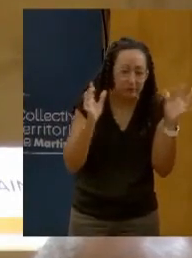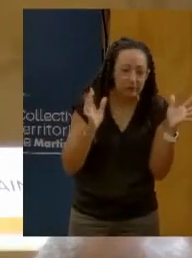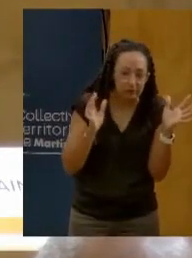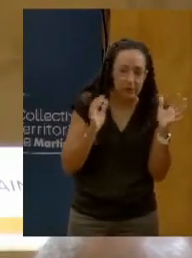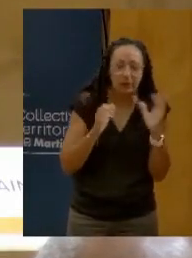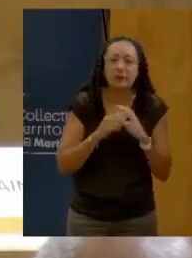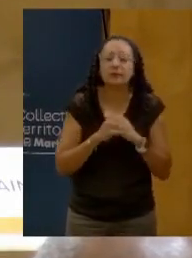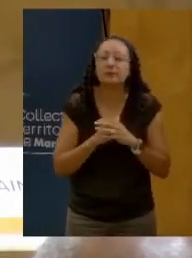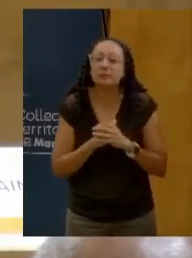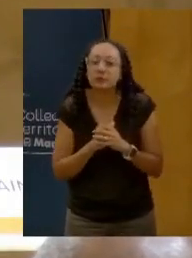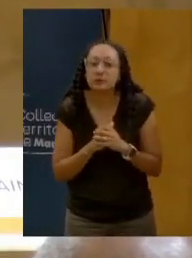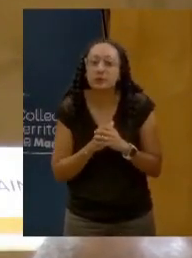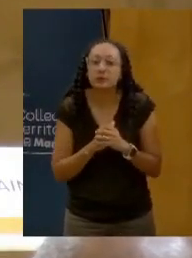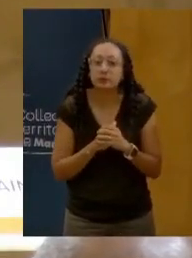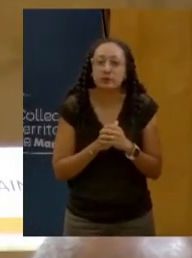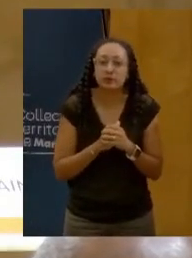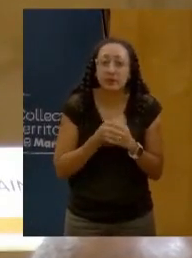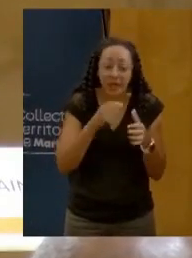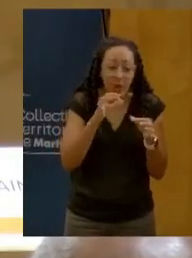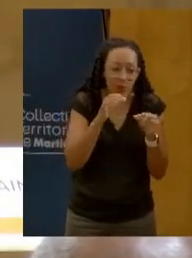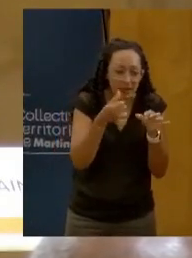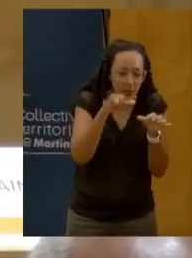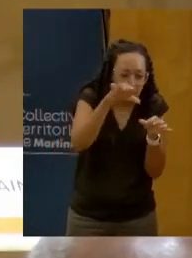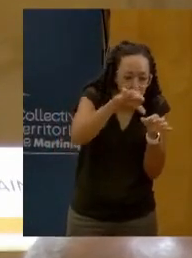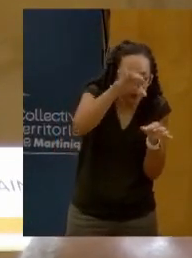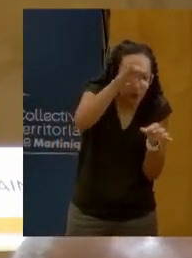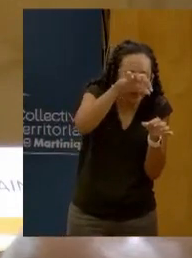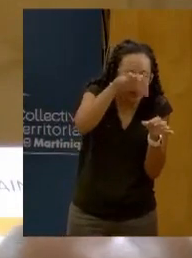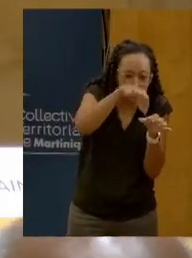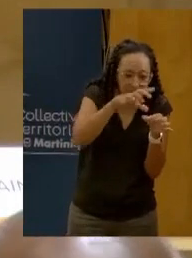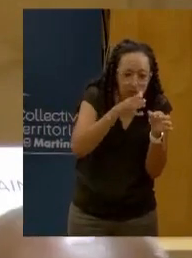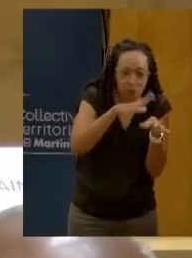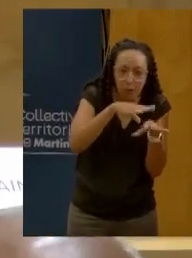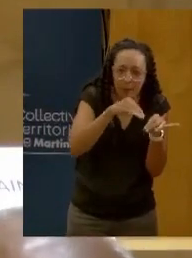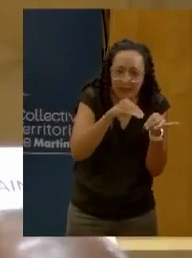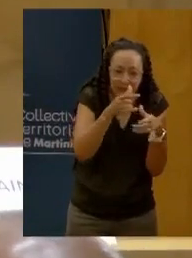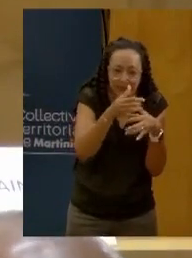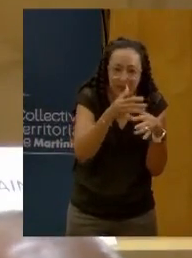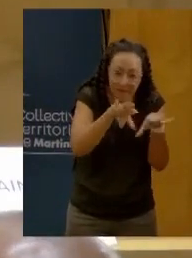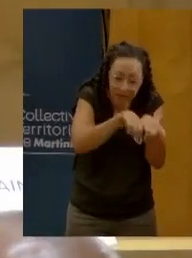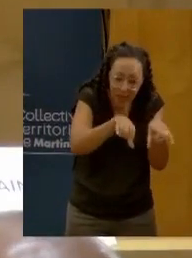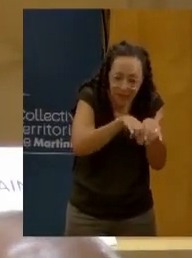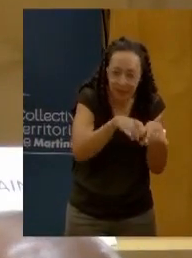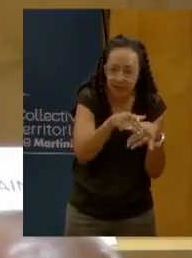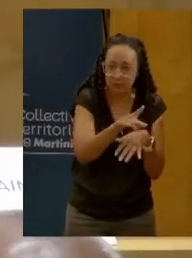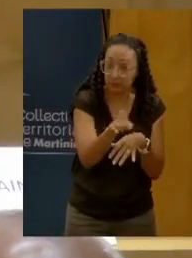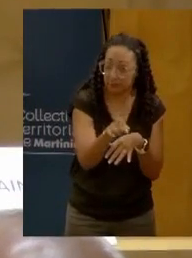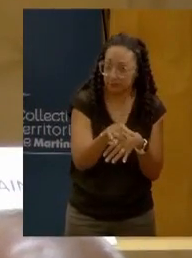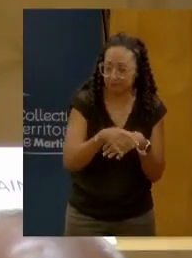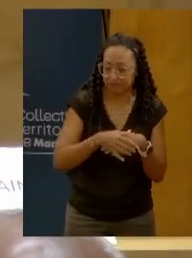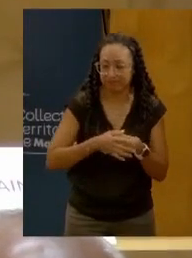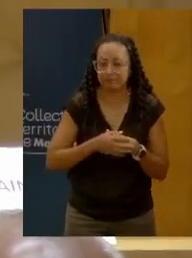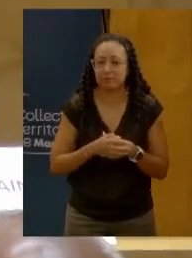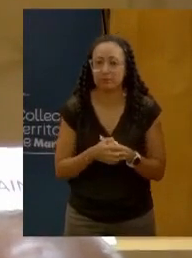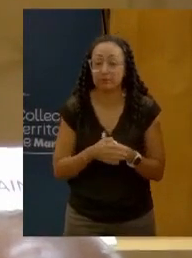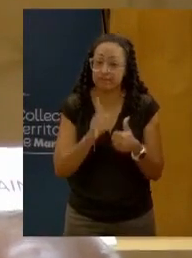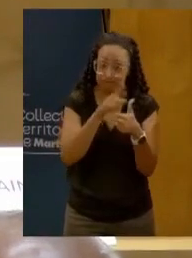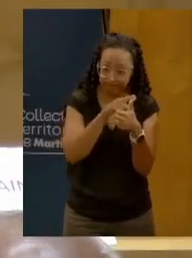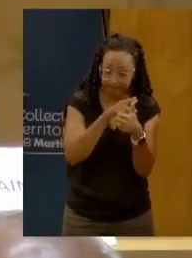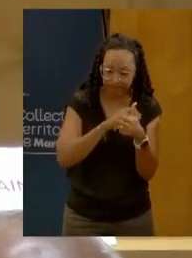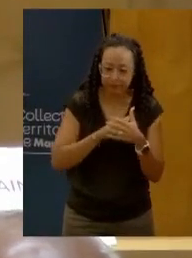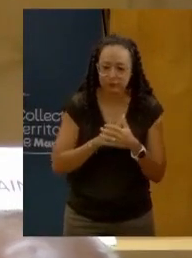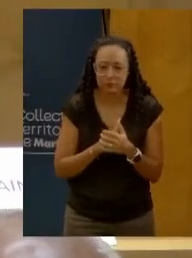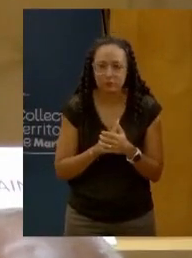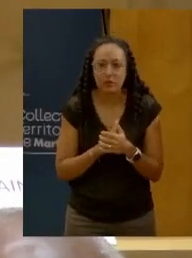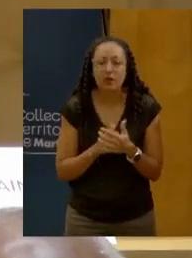on dit conditionné en Martinique, mais non pas fabriqué en Martinique. Ça c'est une chose, c'est-à-dire que nous